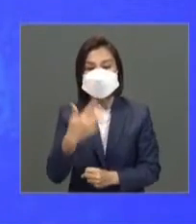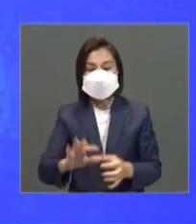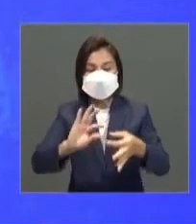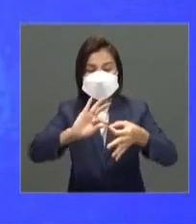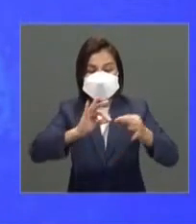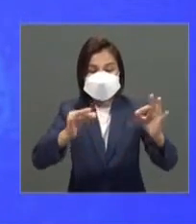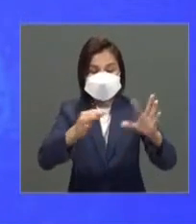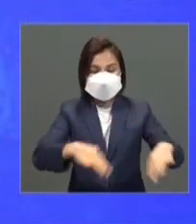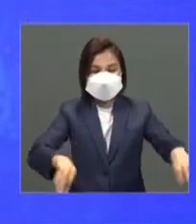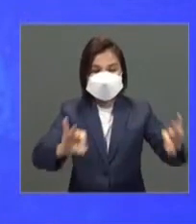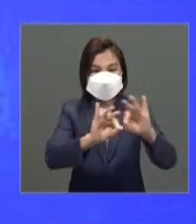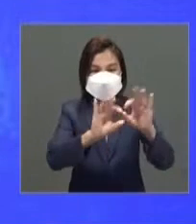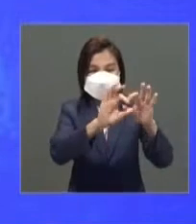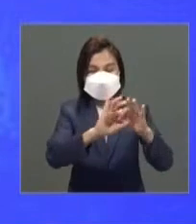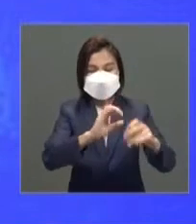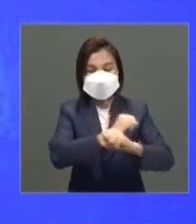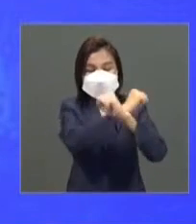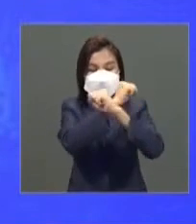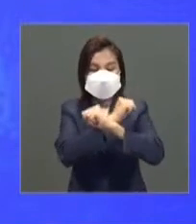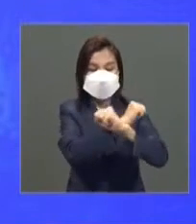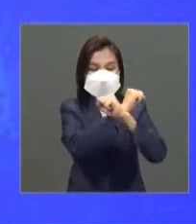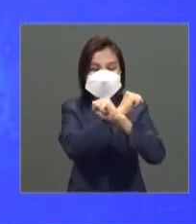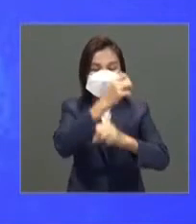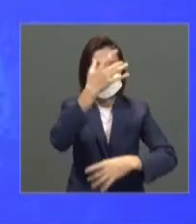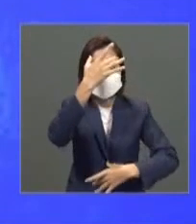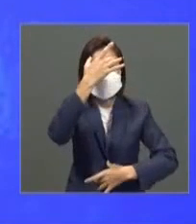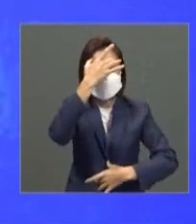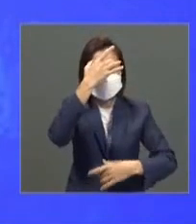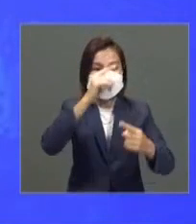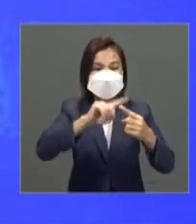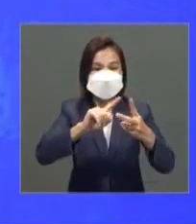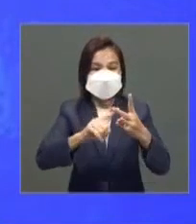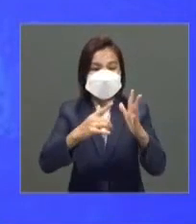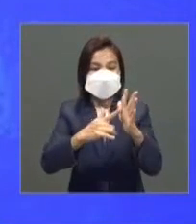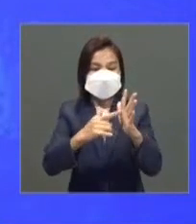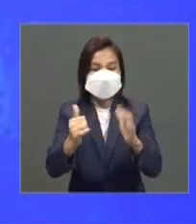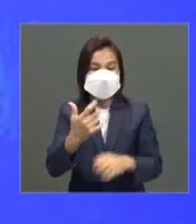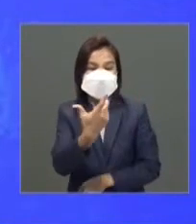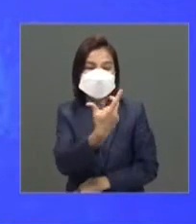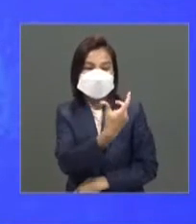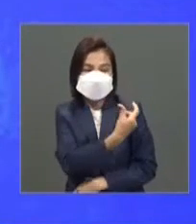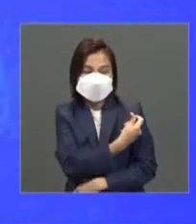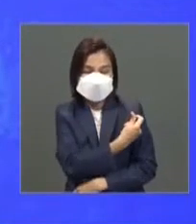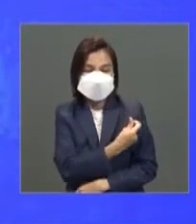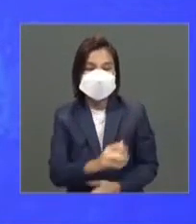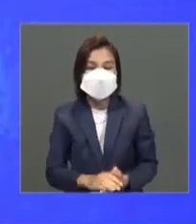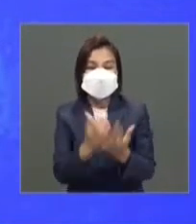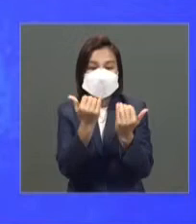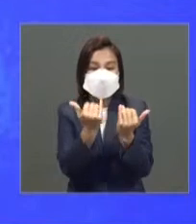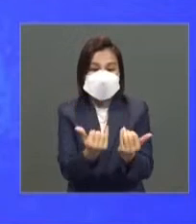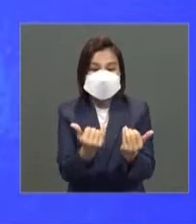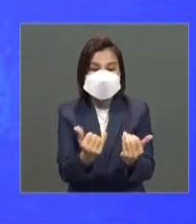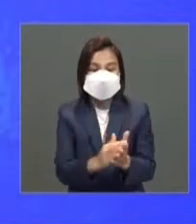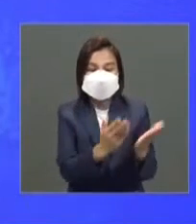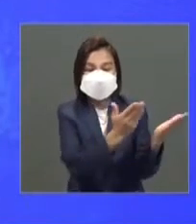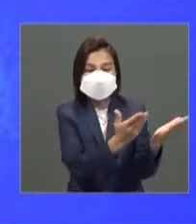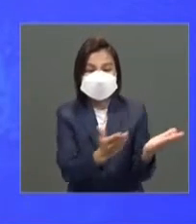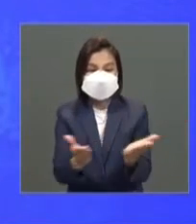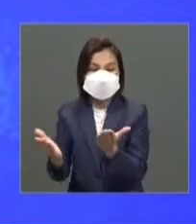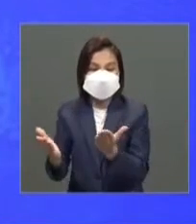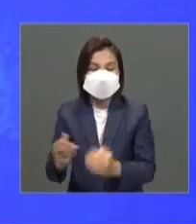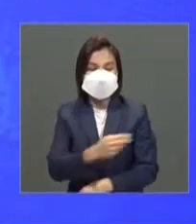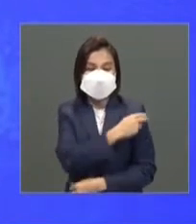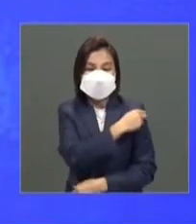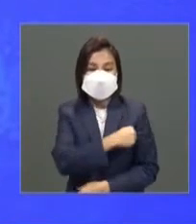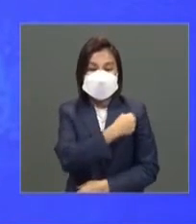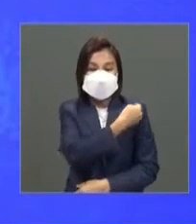ที่สำคัญก็คือเรื่องของการควบคุมโรคและอีก1ประเด็นนั่นก็คือเรื่องของการฉีดวัคซีนวันนี้ค่ะเราก็ได้มีการเชิญทางนายแพทย์เ